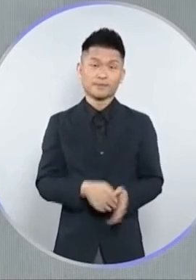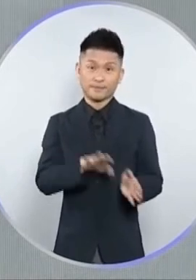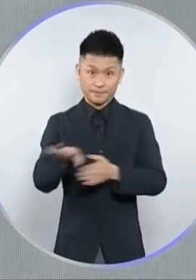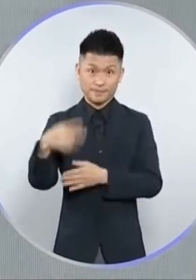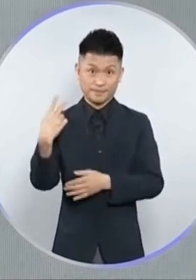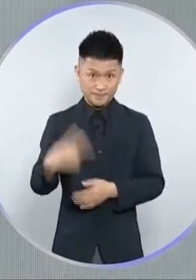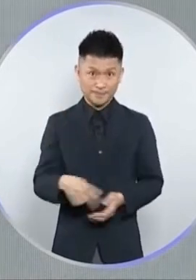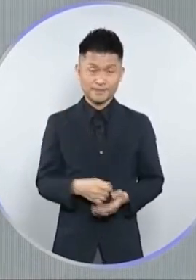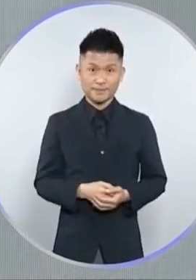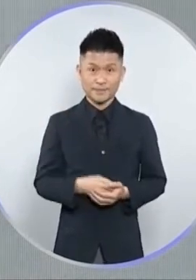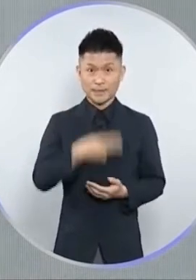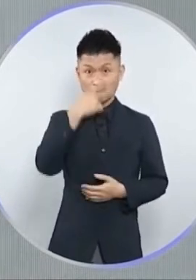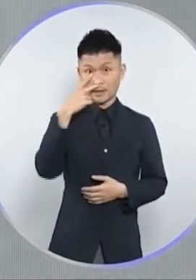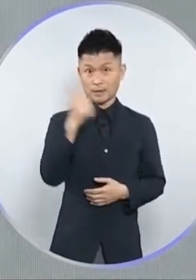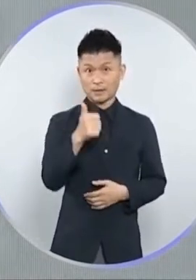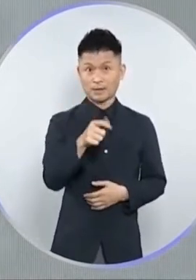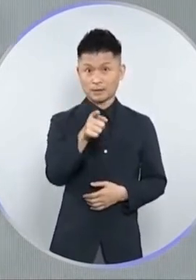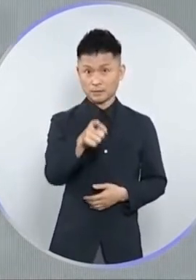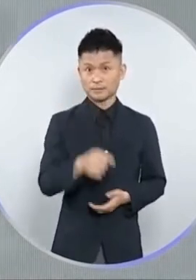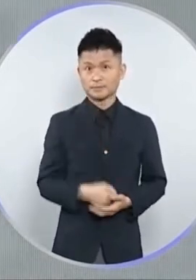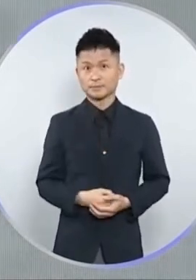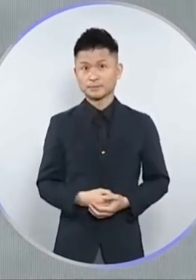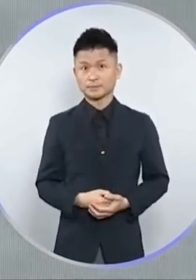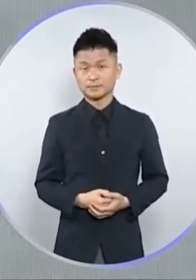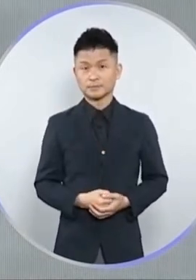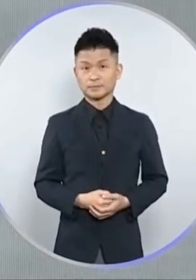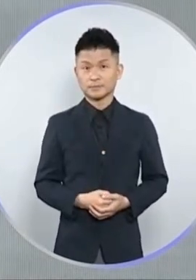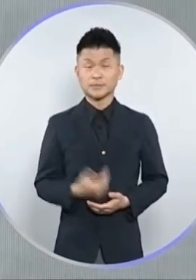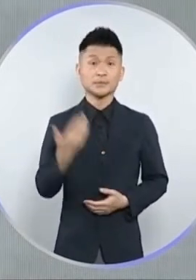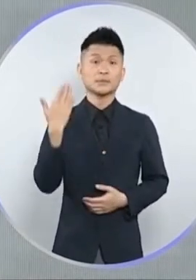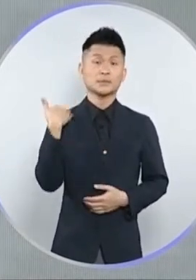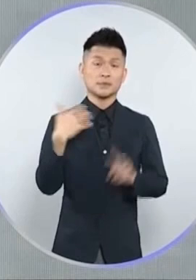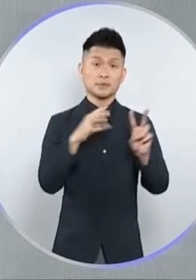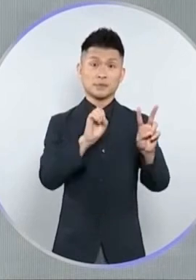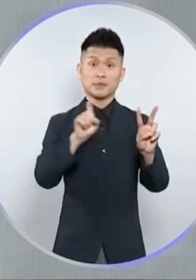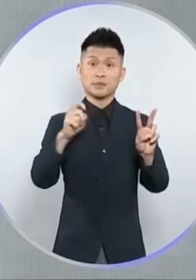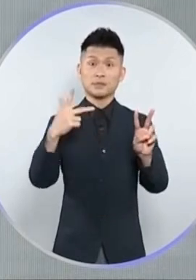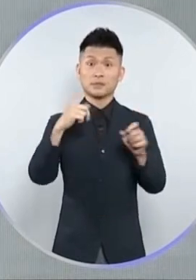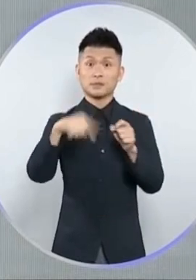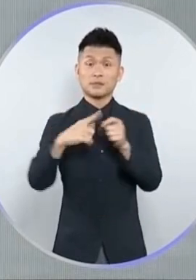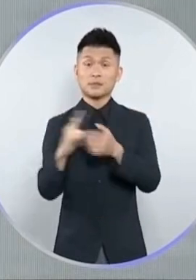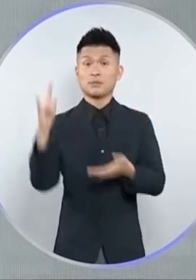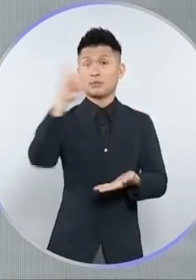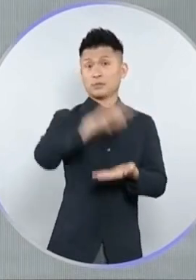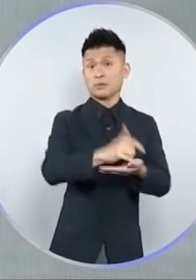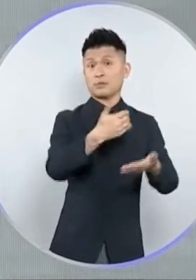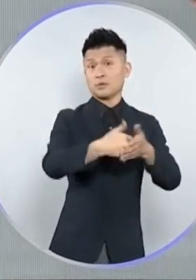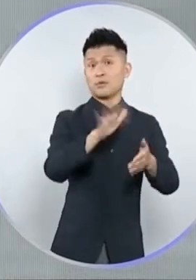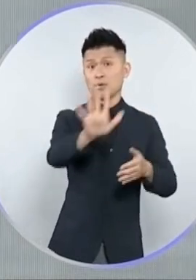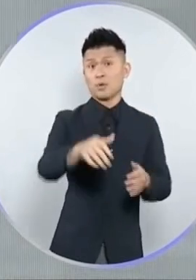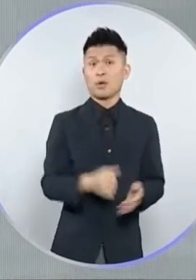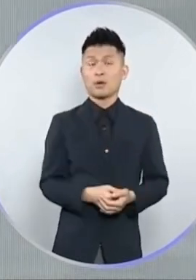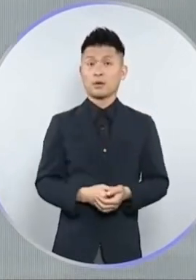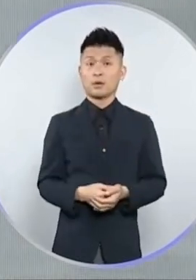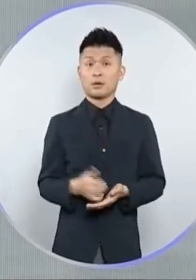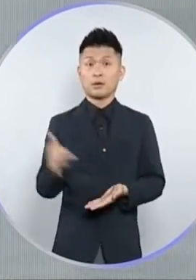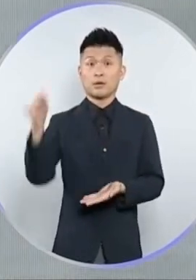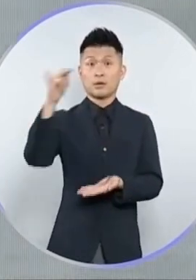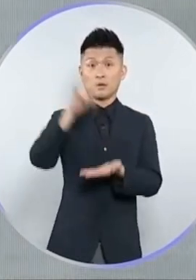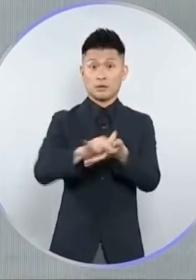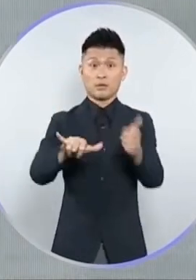那清德先生。伊嘛，2017年，你有去大陆啊？你有去用落地招待